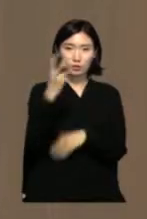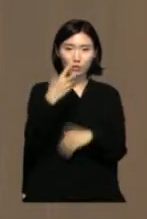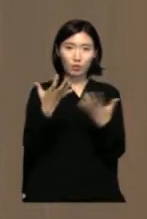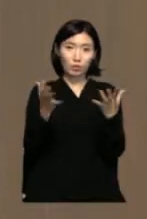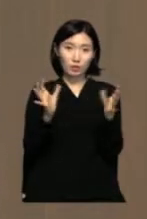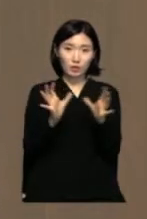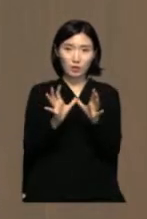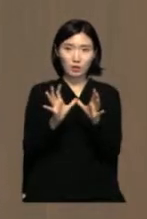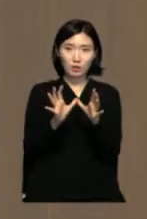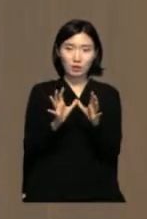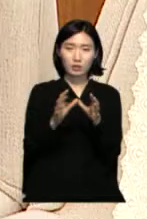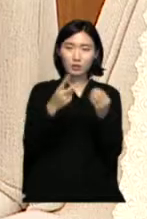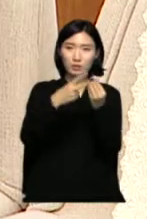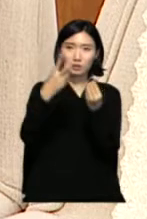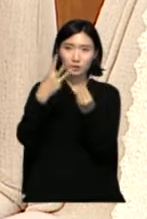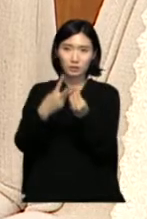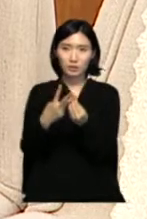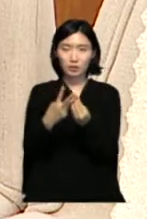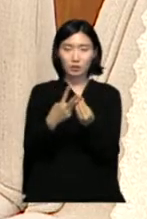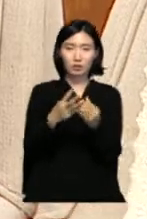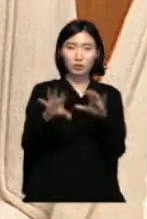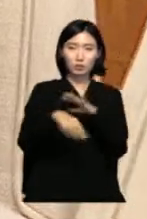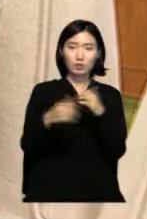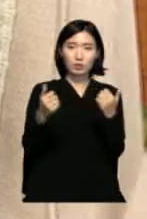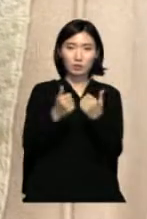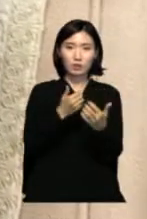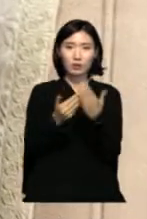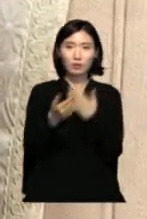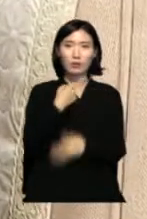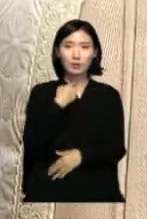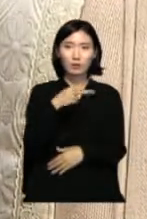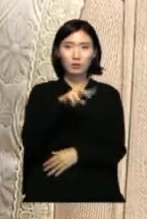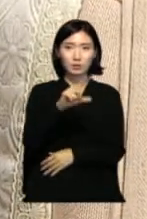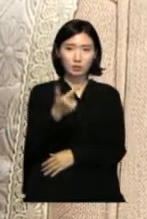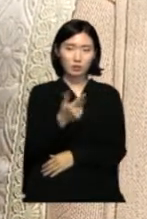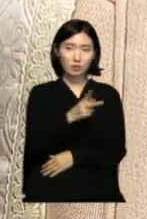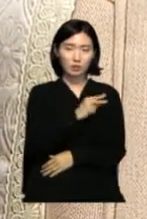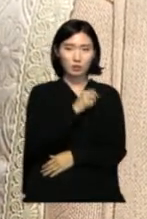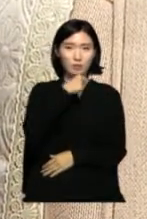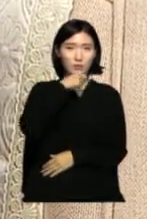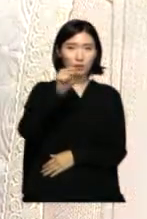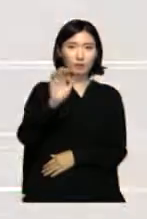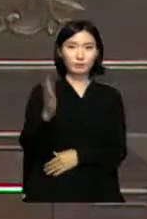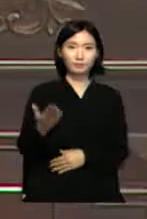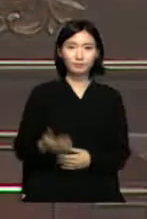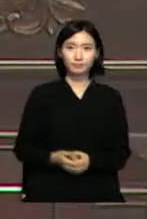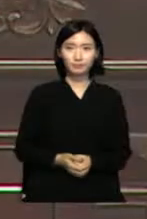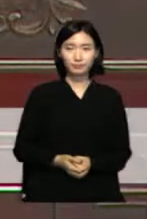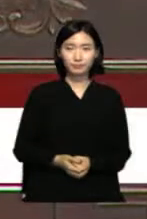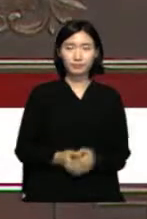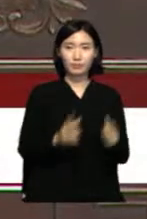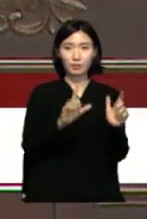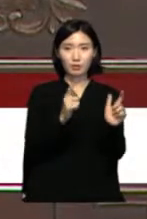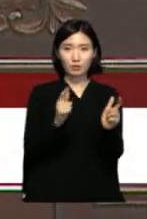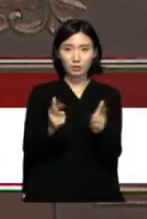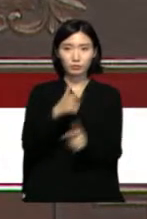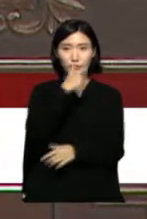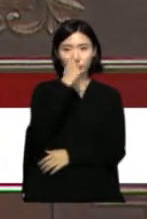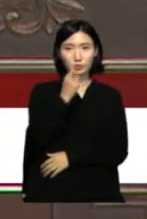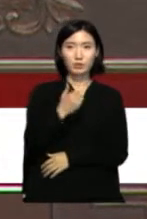거쳐 제2대 3대 종로구의회 의원을 역임한 선상선 의원이 선출됐습니다. 여러 가지로